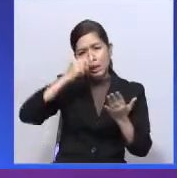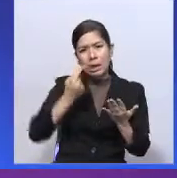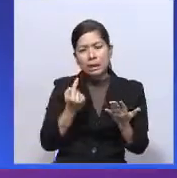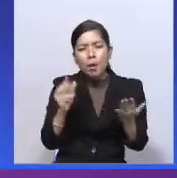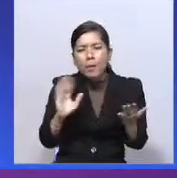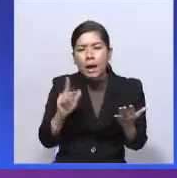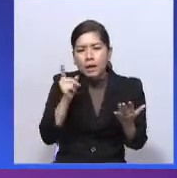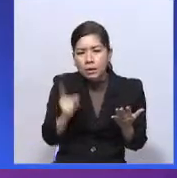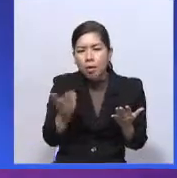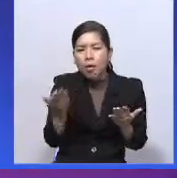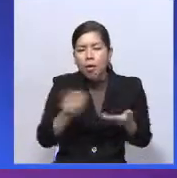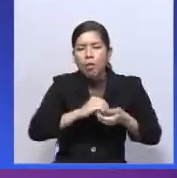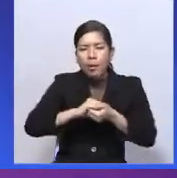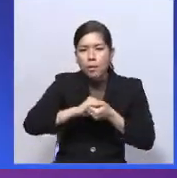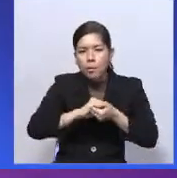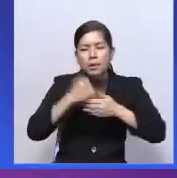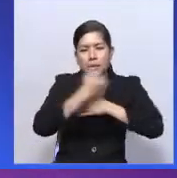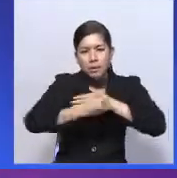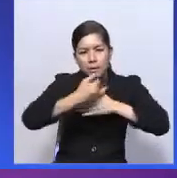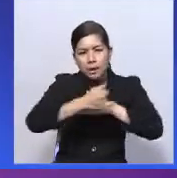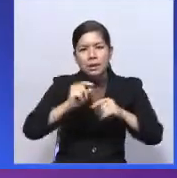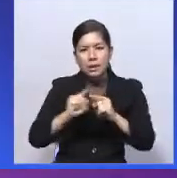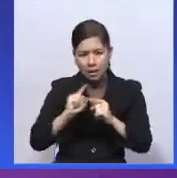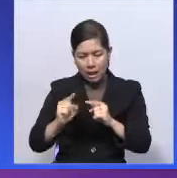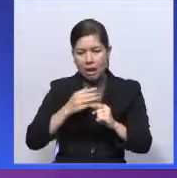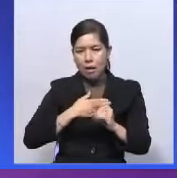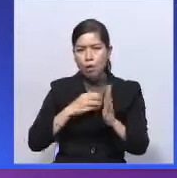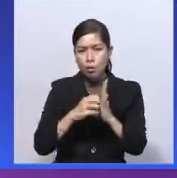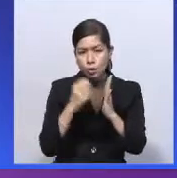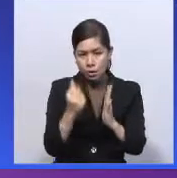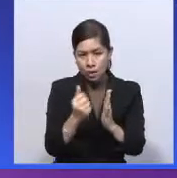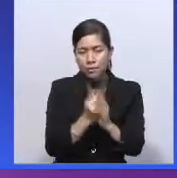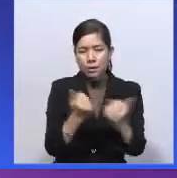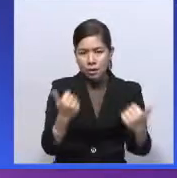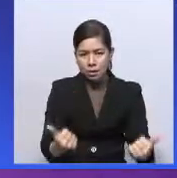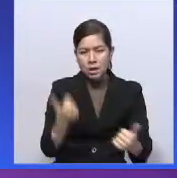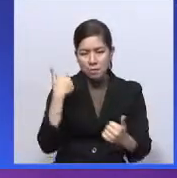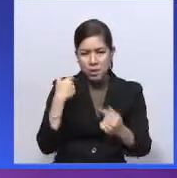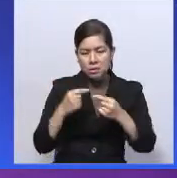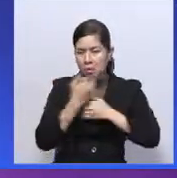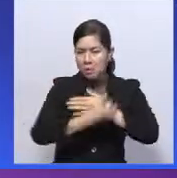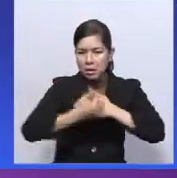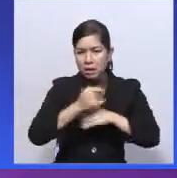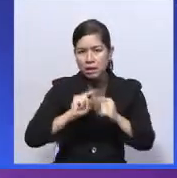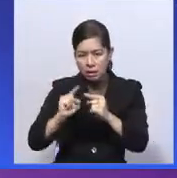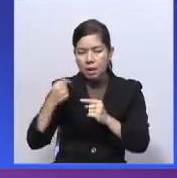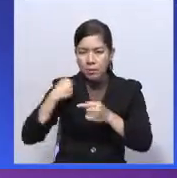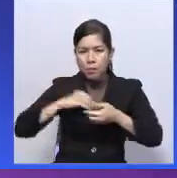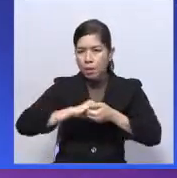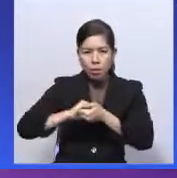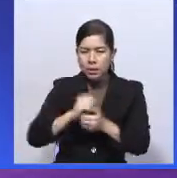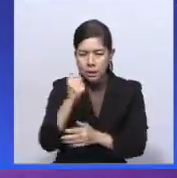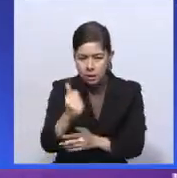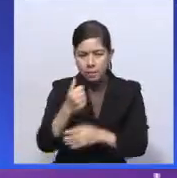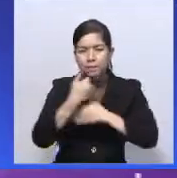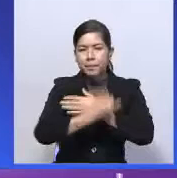องมีความร่วมมือจากมิตรประเทศซึ่งโชคดีอย่างยิ่งที่ขณะนี้เรามีมิตรประเทศทั้งนั้นประเทศใหญ่ๆ